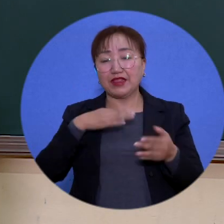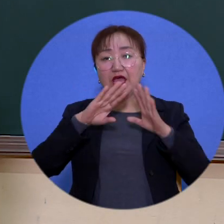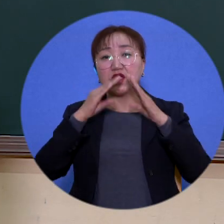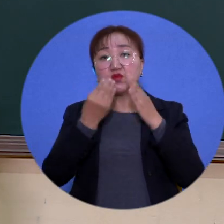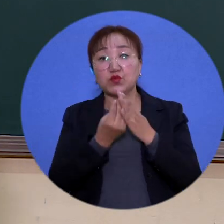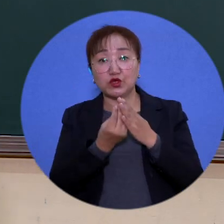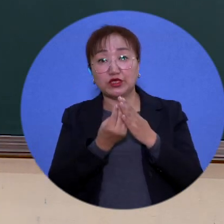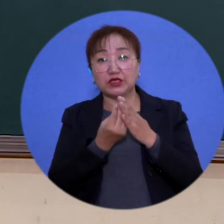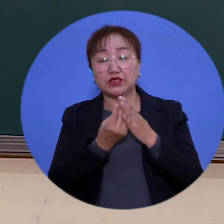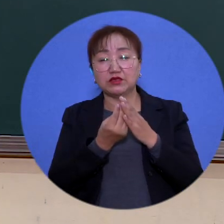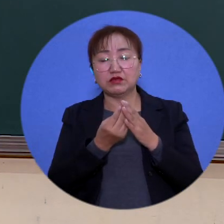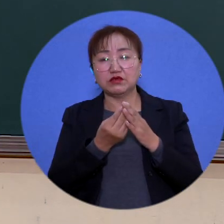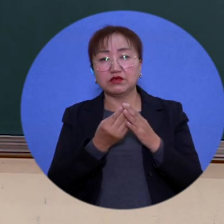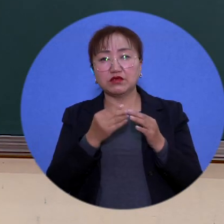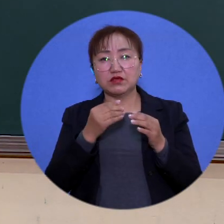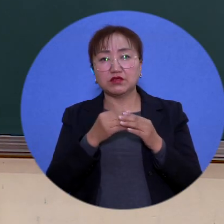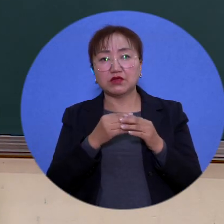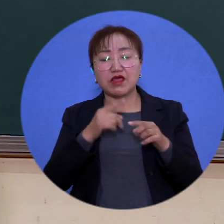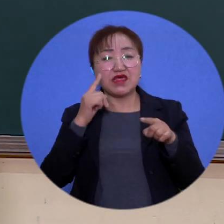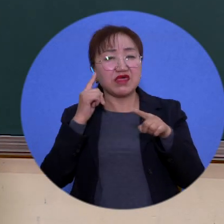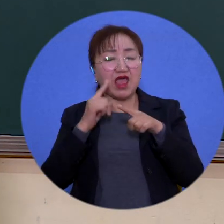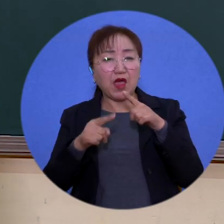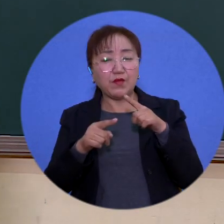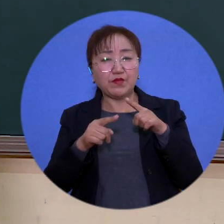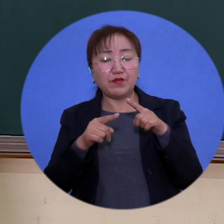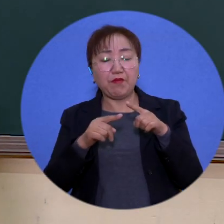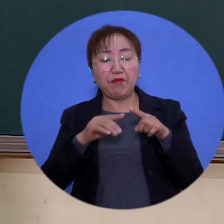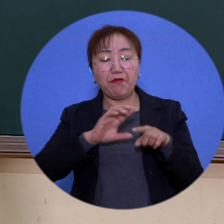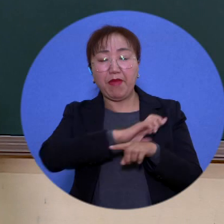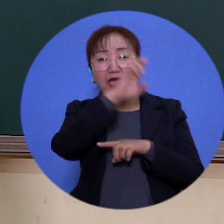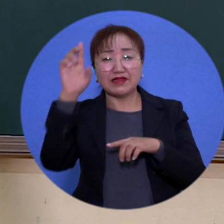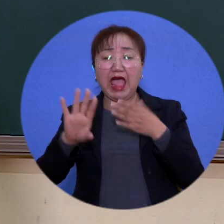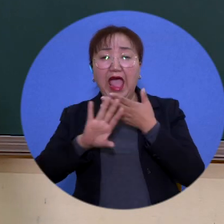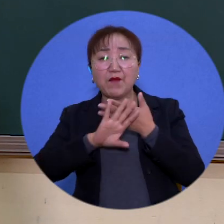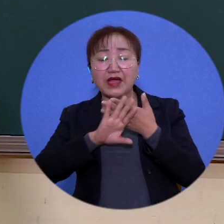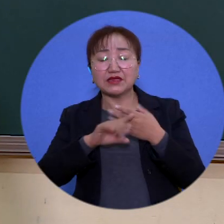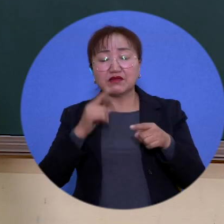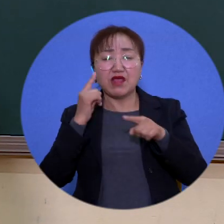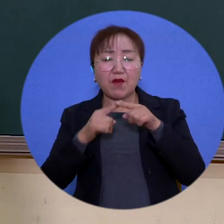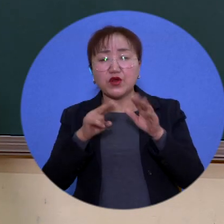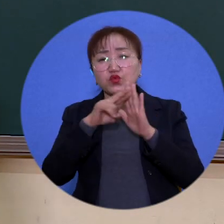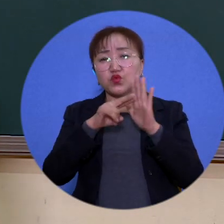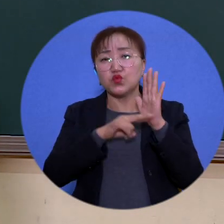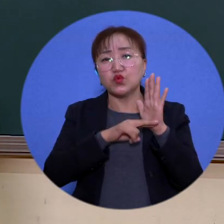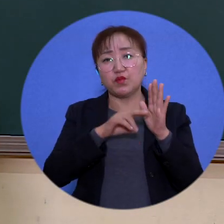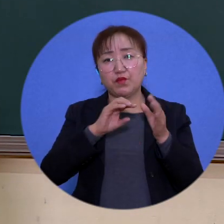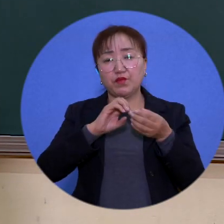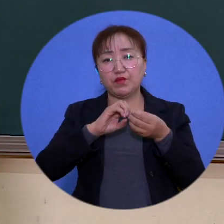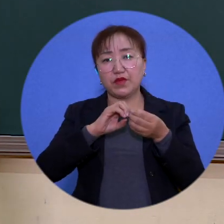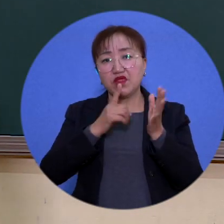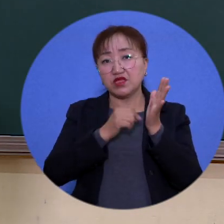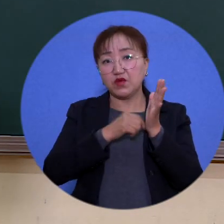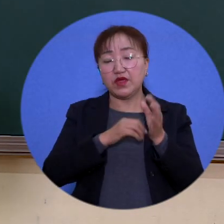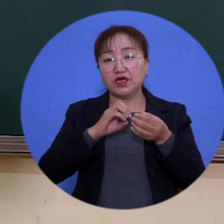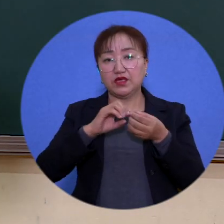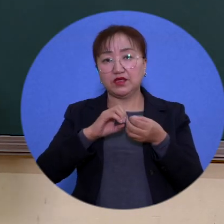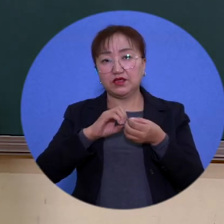སུང